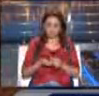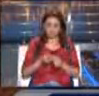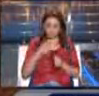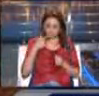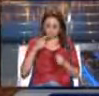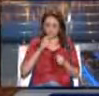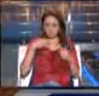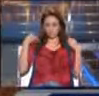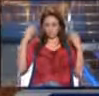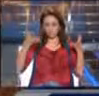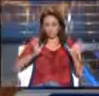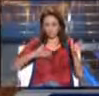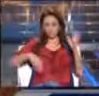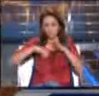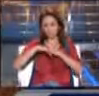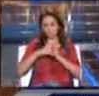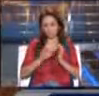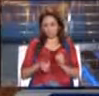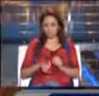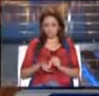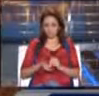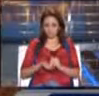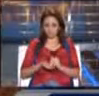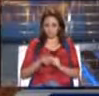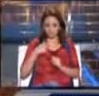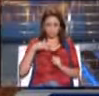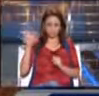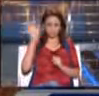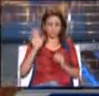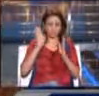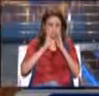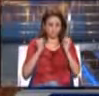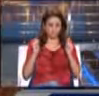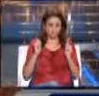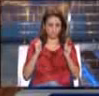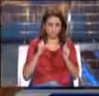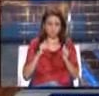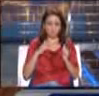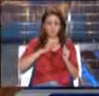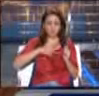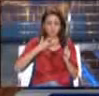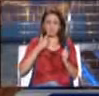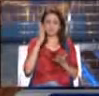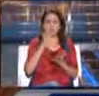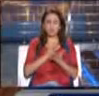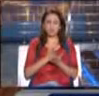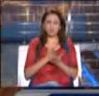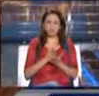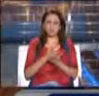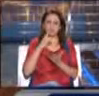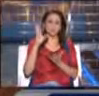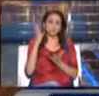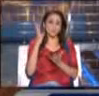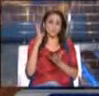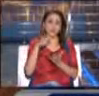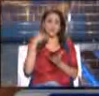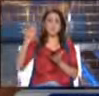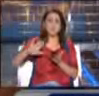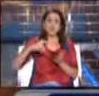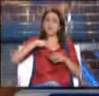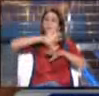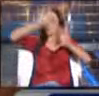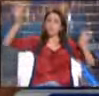الرياضي؟ ما هو كلنا كل واحد فينا في الشعب المصري بيطلب حق كل الشباب اللي مات من اول